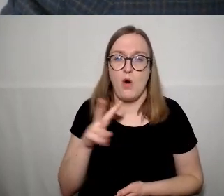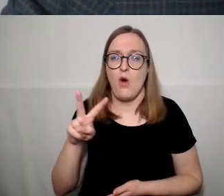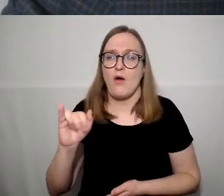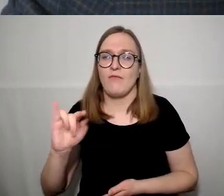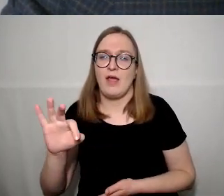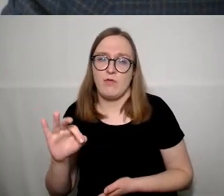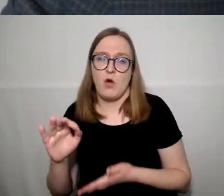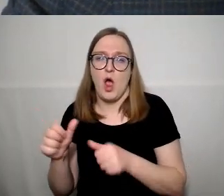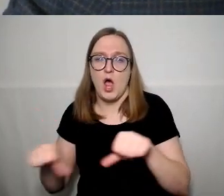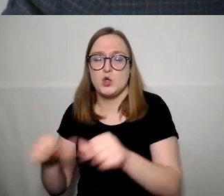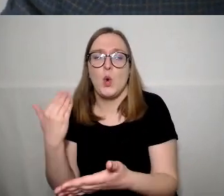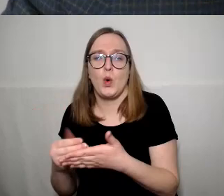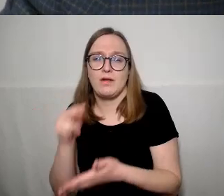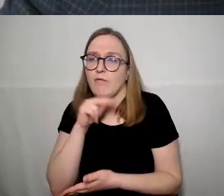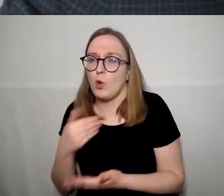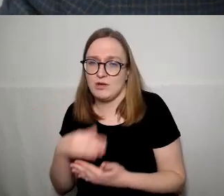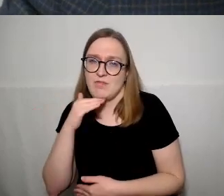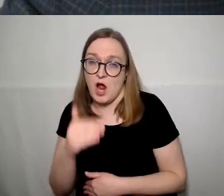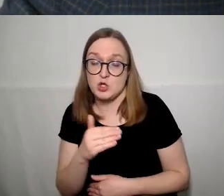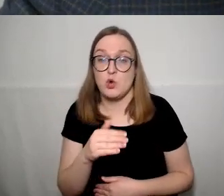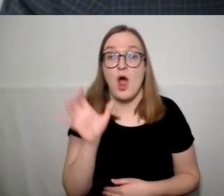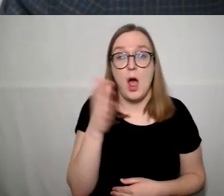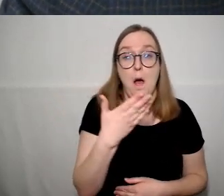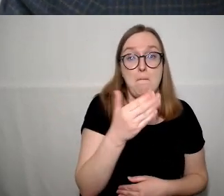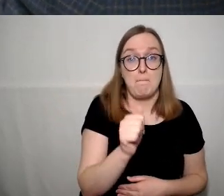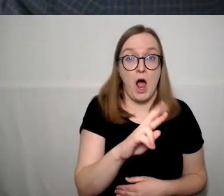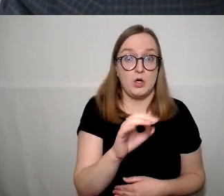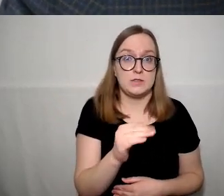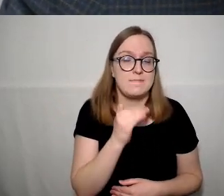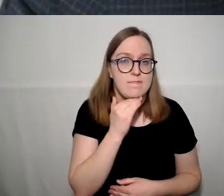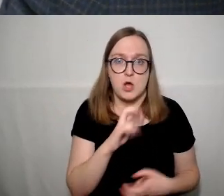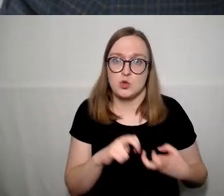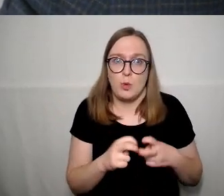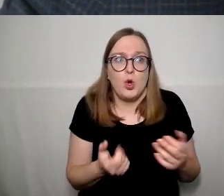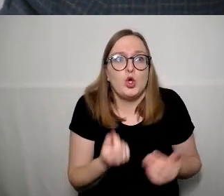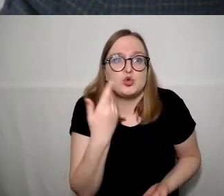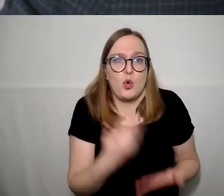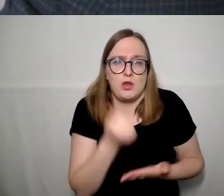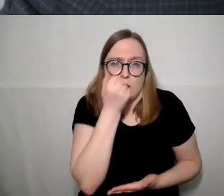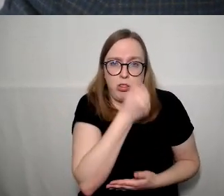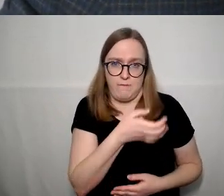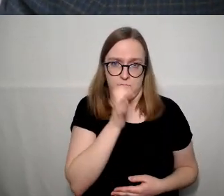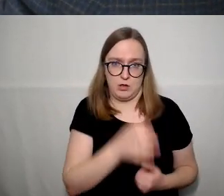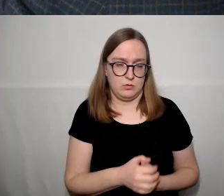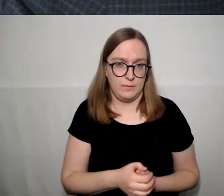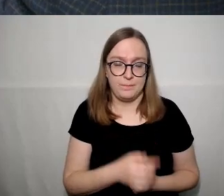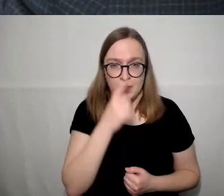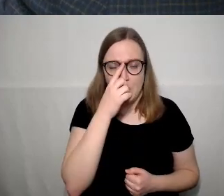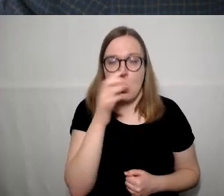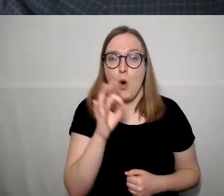teršia, su Elektrėnų mariomis yra problema, neišsiaiškinta kol kas yra. Turim didelę problemą su pakrančių